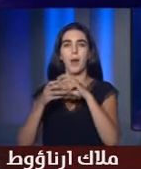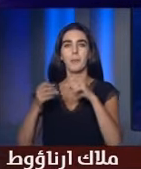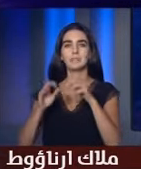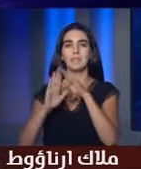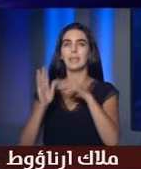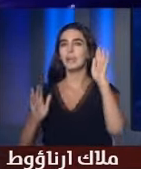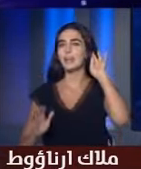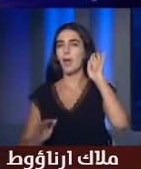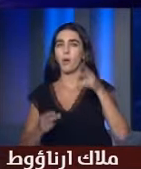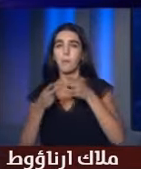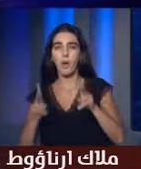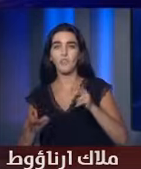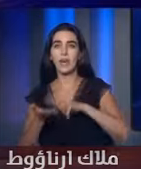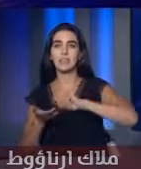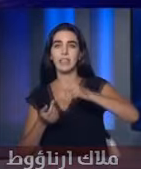إرسال وفد